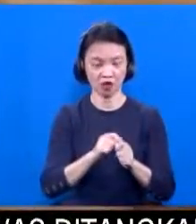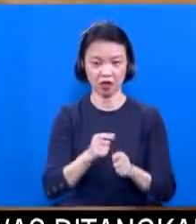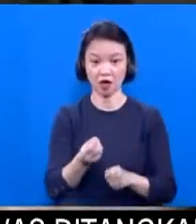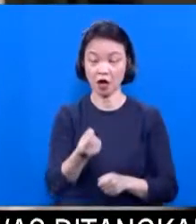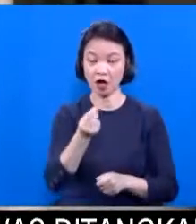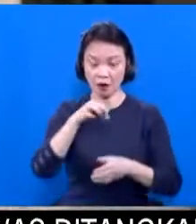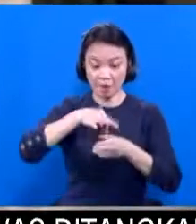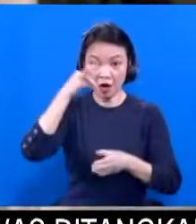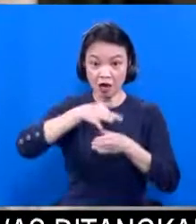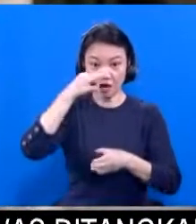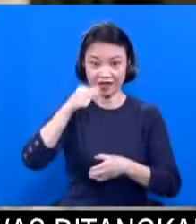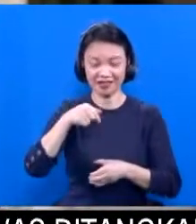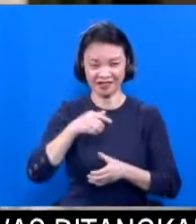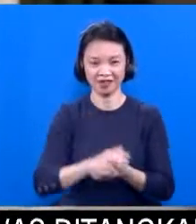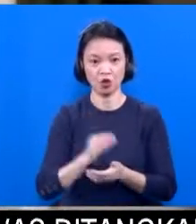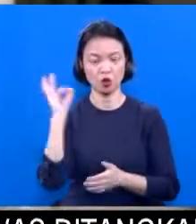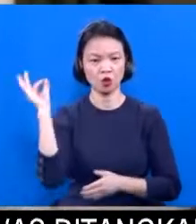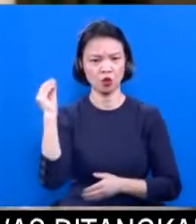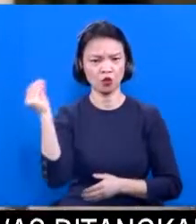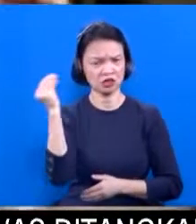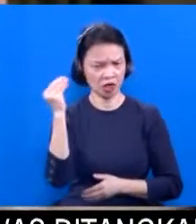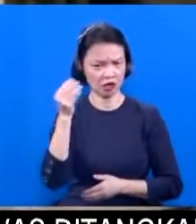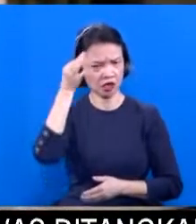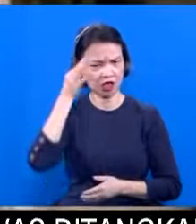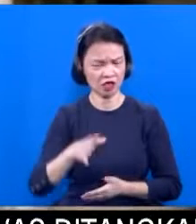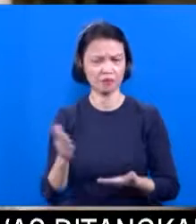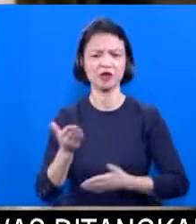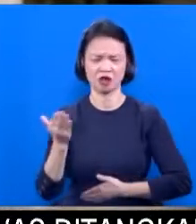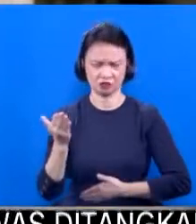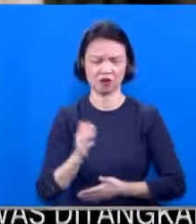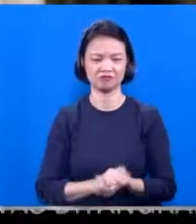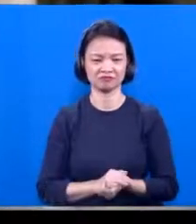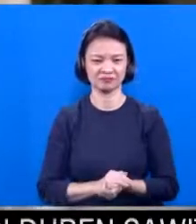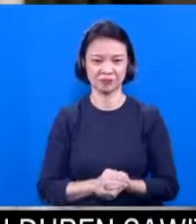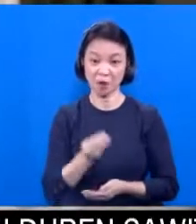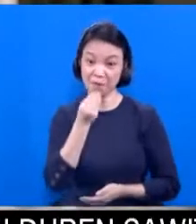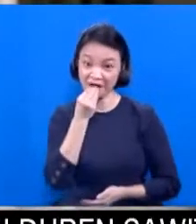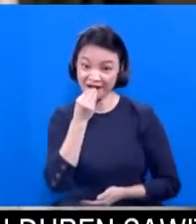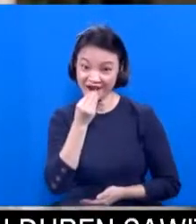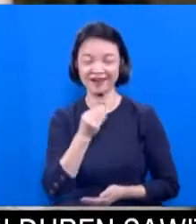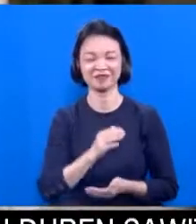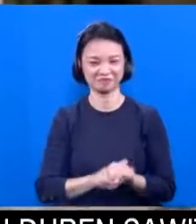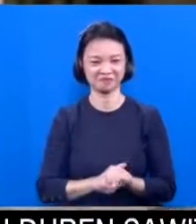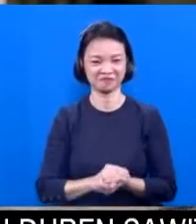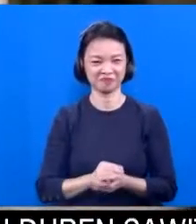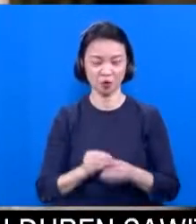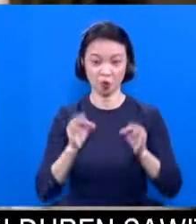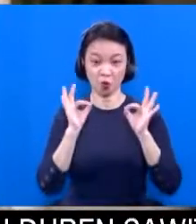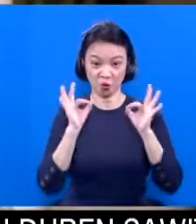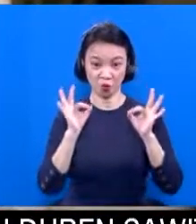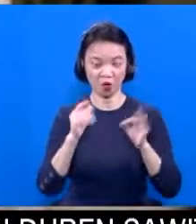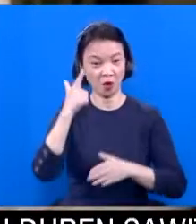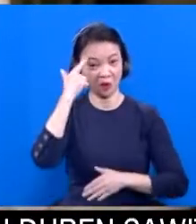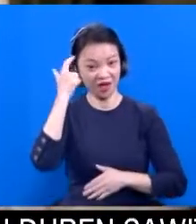ini. Kalau tempat wisata udah biasa, biasa. Jadi kan ada legane, sambil nyicip-nyicip makanan. Oh gitu, iya. Tadi sambil belajar bikin